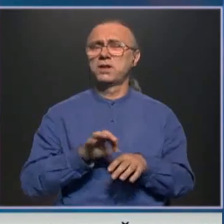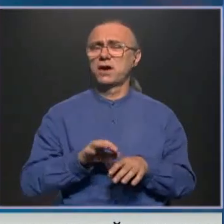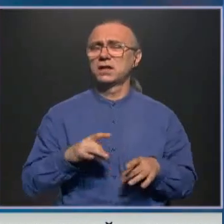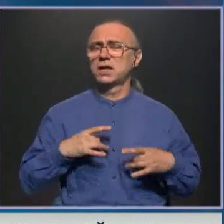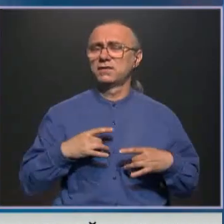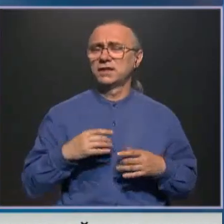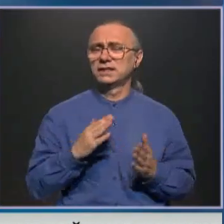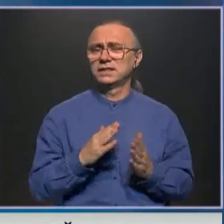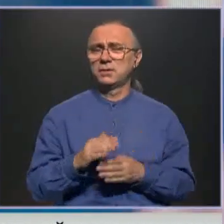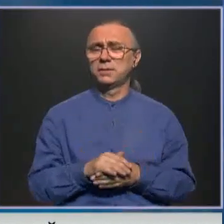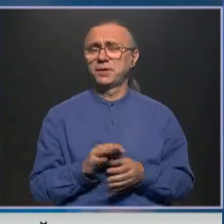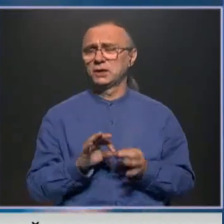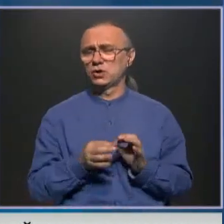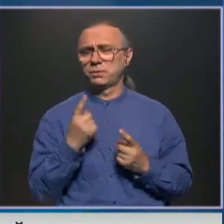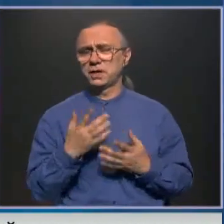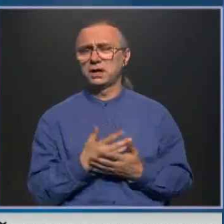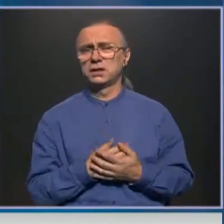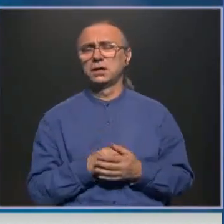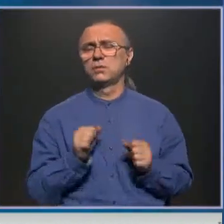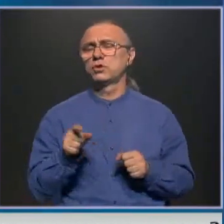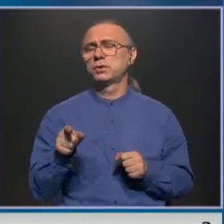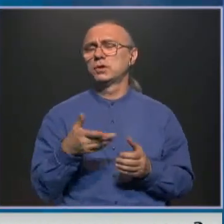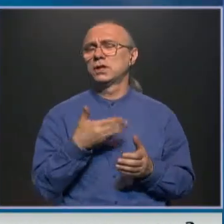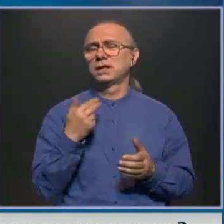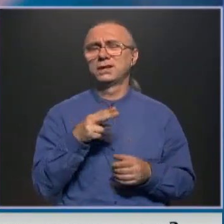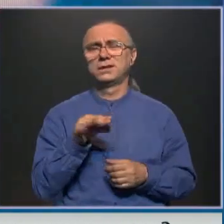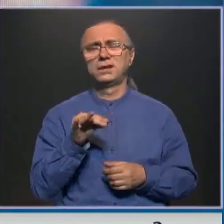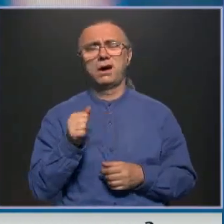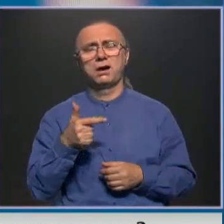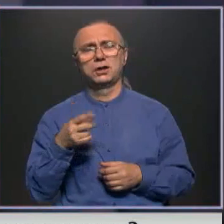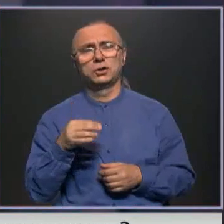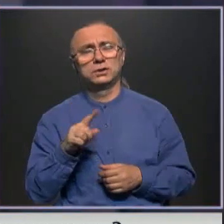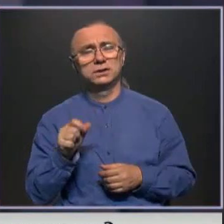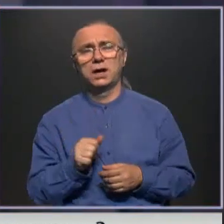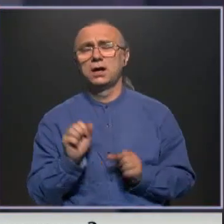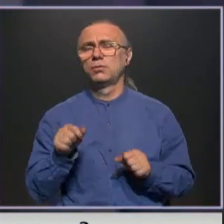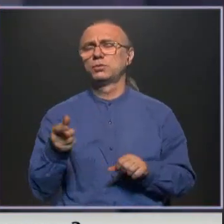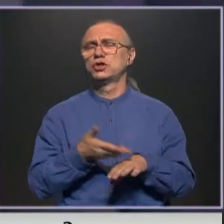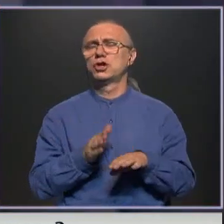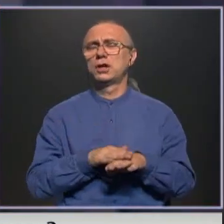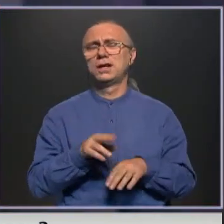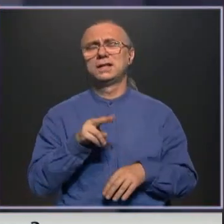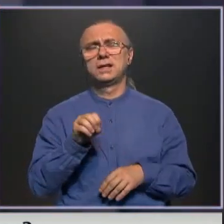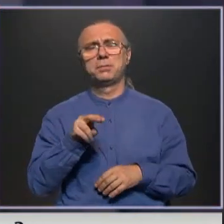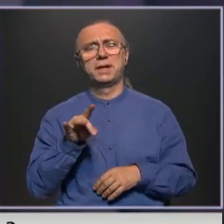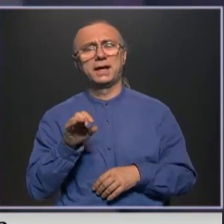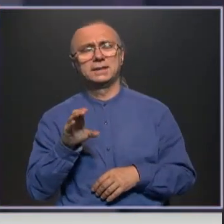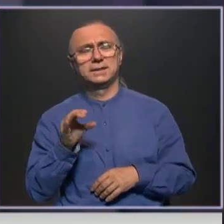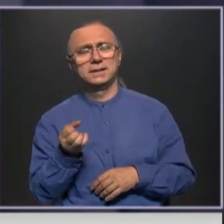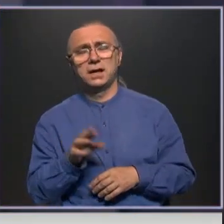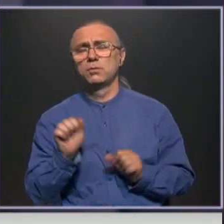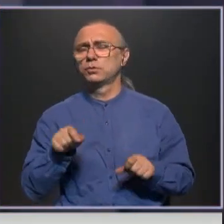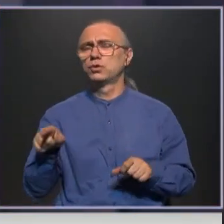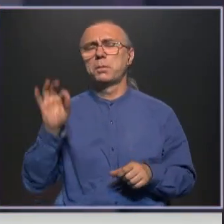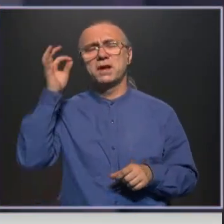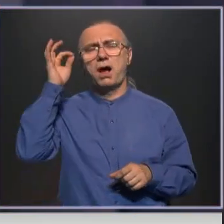То есть сложно понять из контекста. Угу. Возможно, оно не диагностированное, возможно, у нее тяжелая депрессия, возможно, у нее какое-то маниакальное расстройство. То